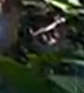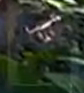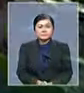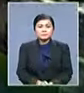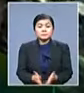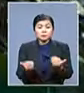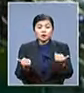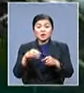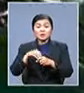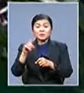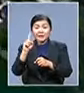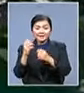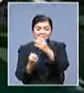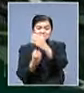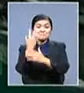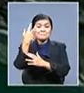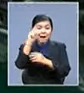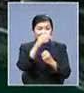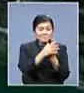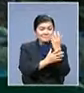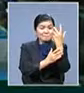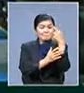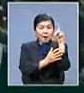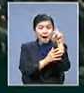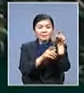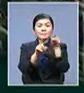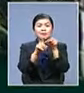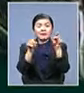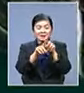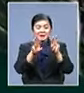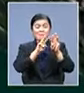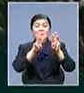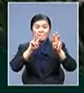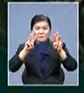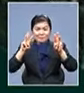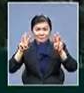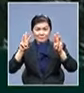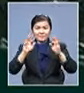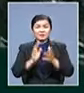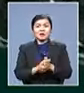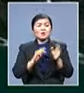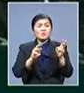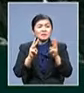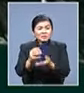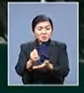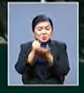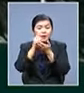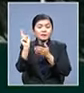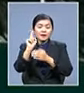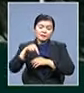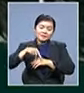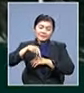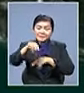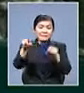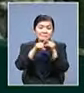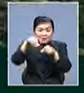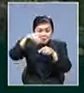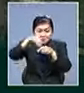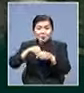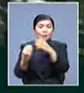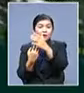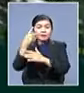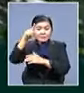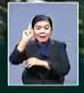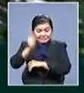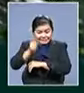ตอนนี้เราก็อยู่ในบรรยากาศของป่า Amazonจาก Google Sweet Viewนะคะซึ่ง GoogleSweet Viewนี้ก็ช่วยให้เราสามารถเดินท่องเที่ยวไปยังสถานที่ต่างๆเข้า